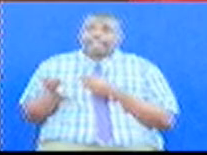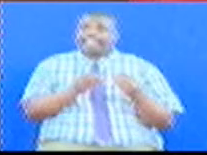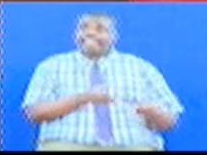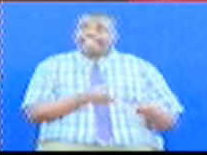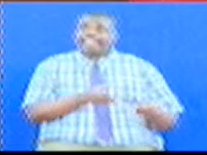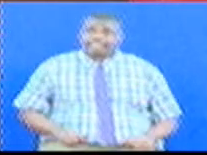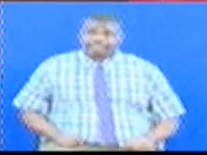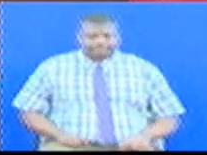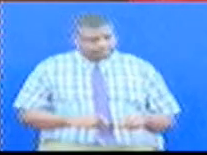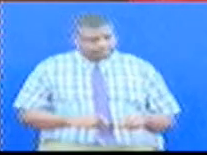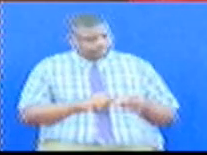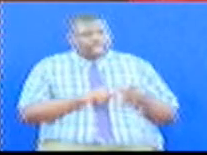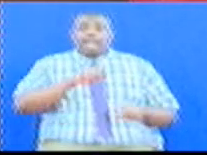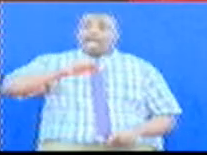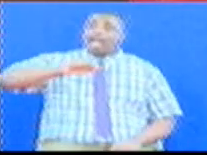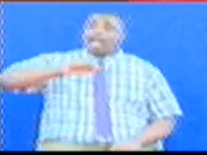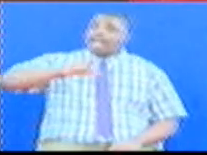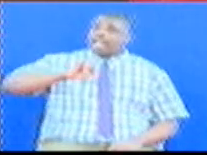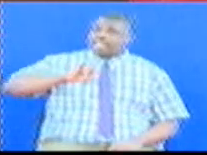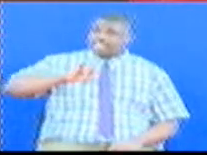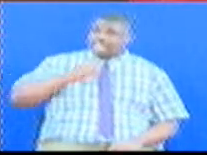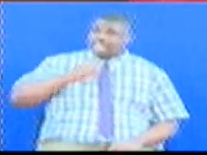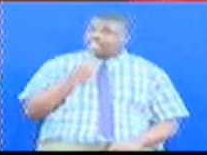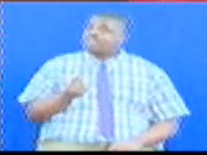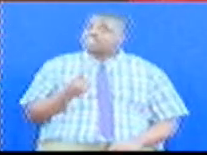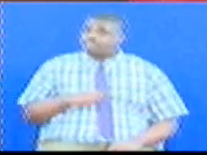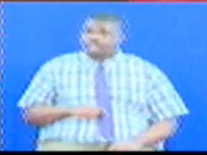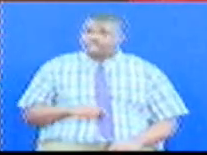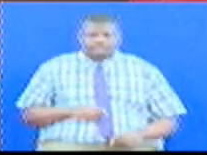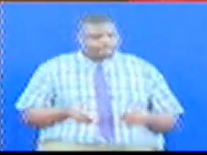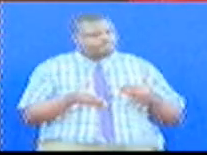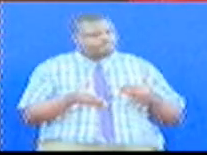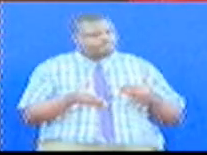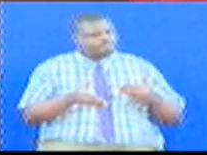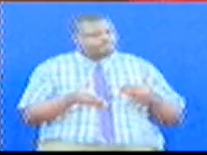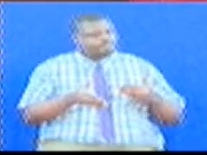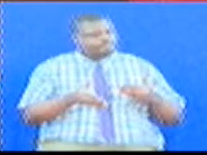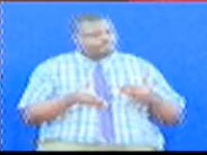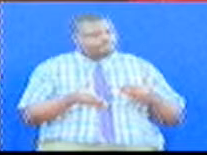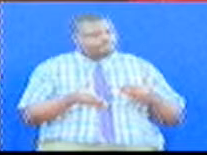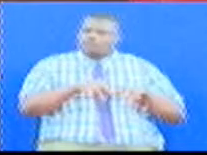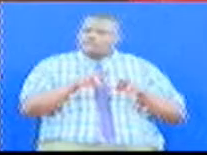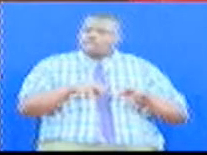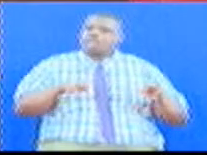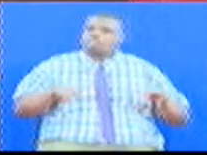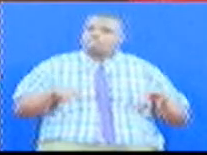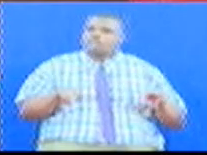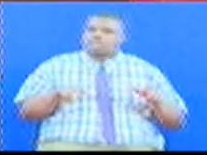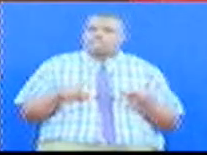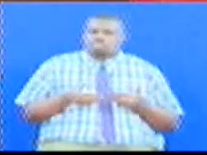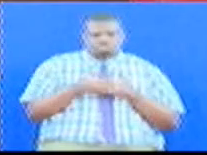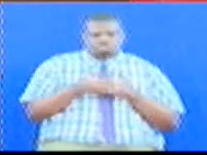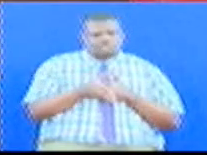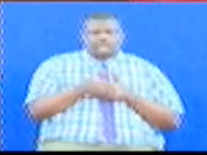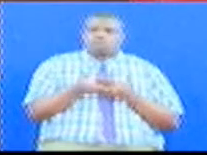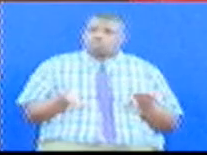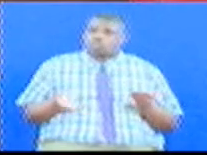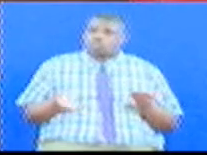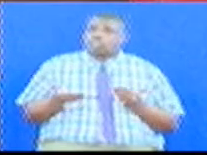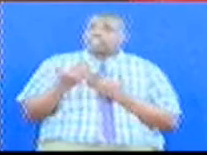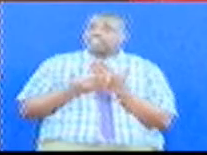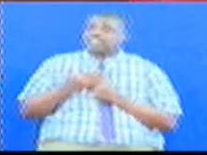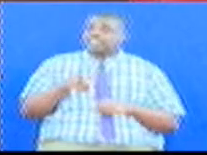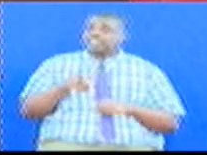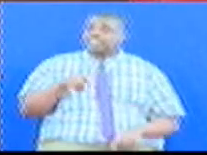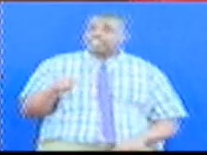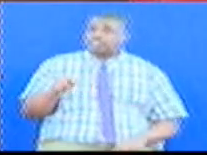Mheshimiwa Alisale alisema kuwa tumefunga milango ya mahakama, yani nchi ambazo zimeruhusu wananchi wake kwenda mahakamani ndio ziko